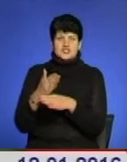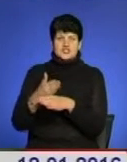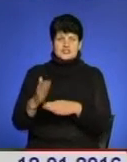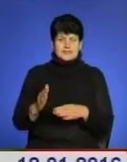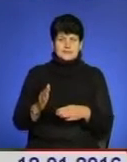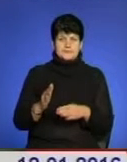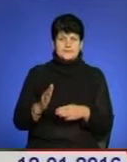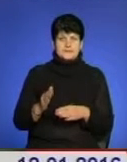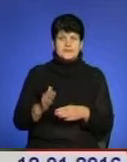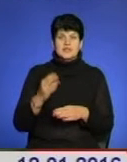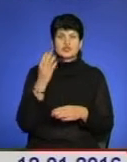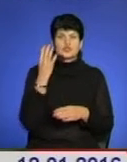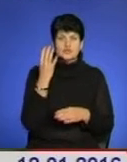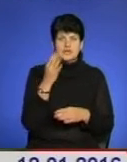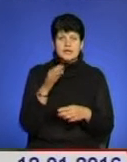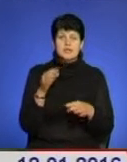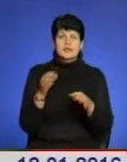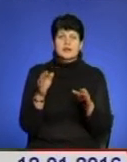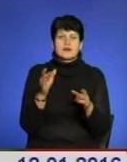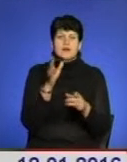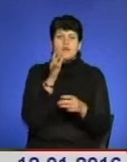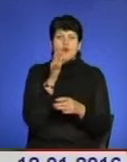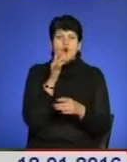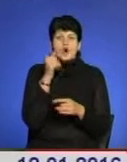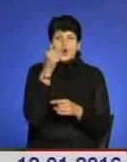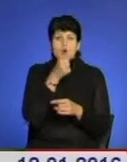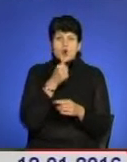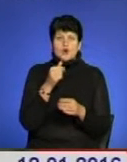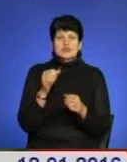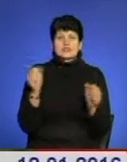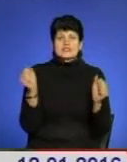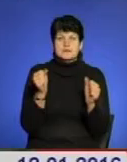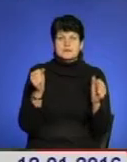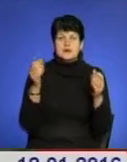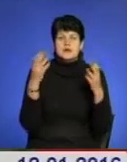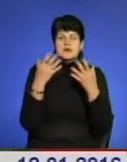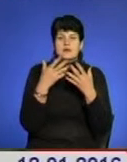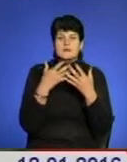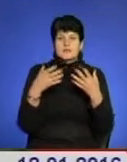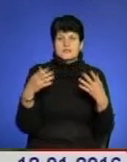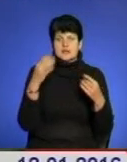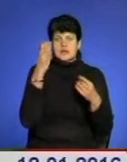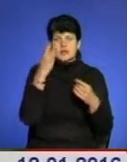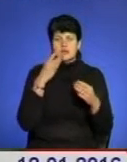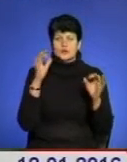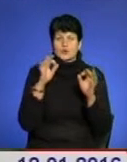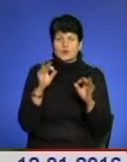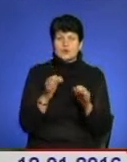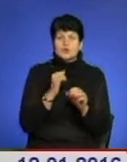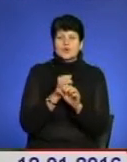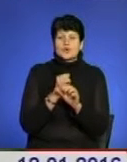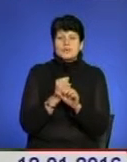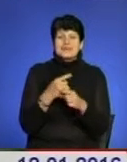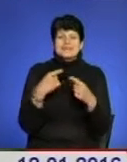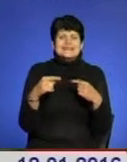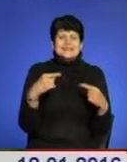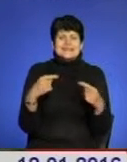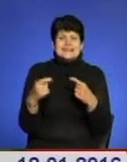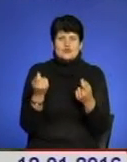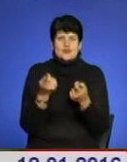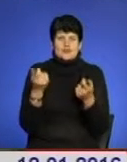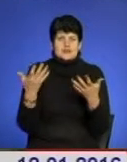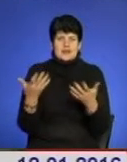є 4 пори року – весна, літо, зима, осінь. Дідухи ми виготовляємо як з різних зернових